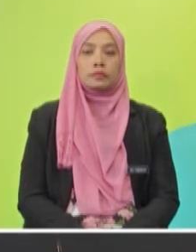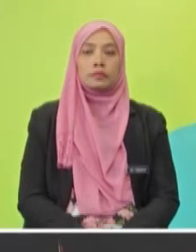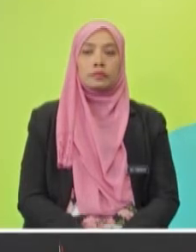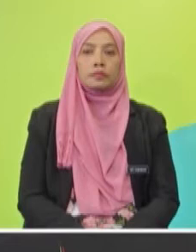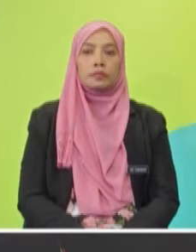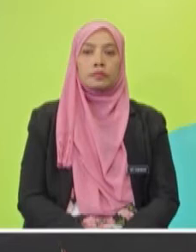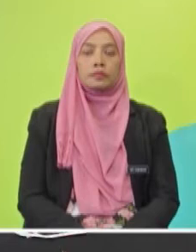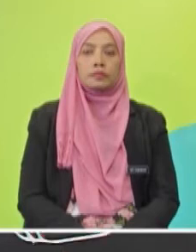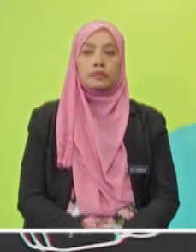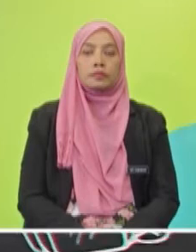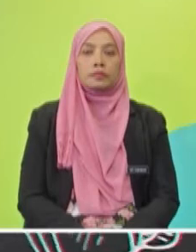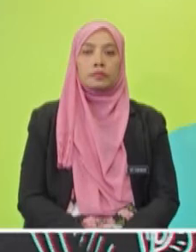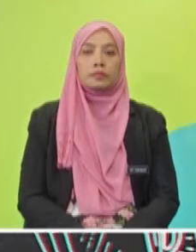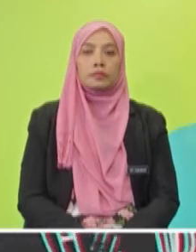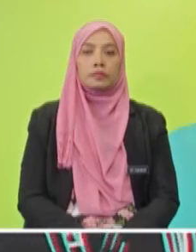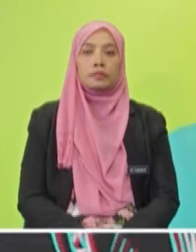sama dengan 27 kan?